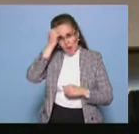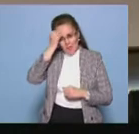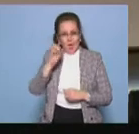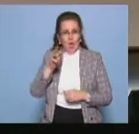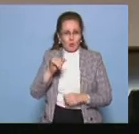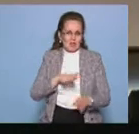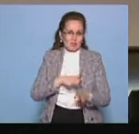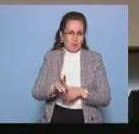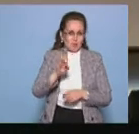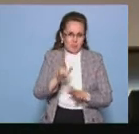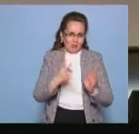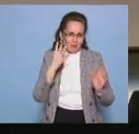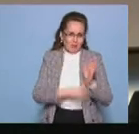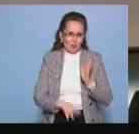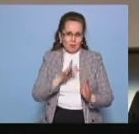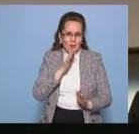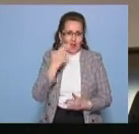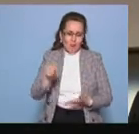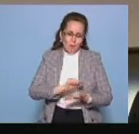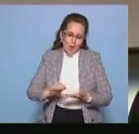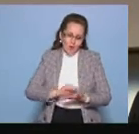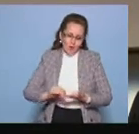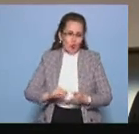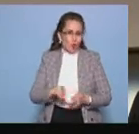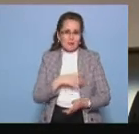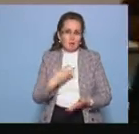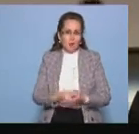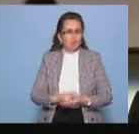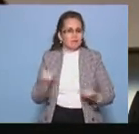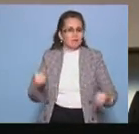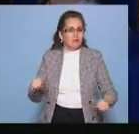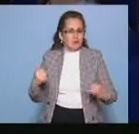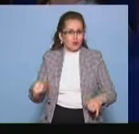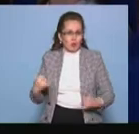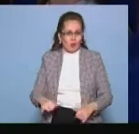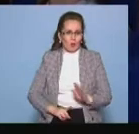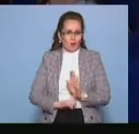лет. Его произведения до сих пор вызывают восхищение и у начинающих музыкантов.